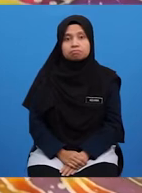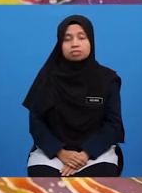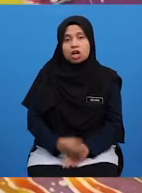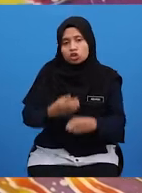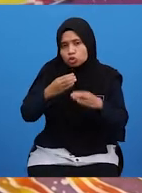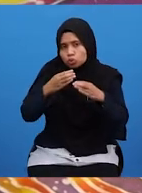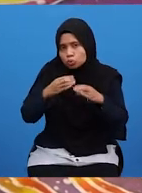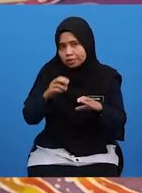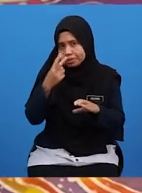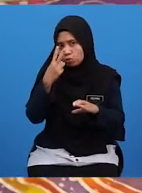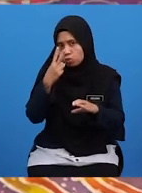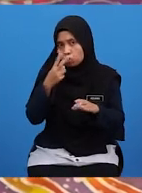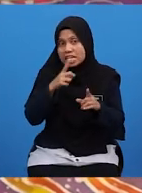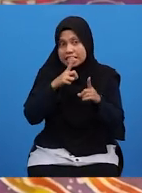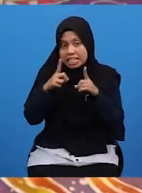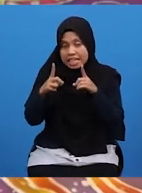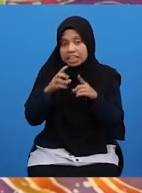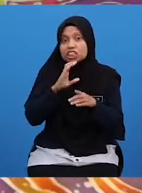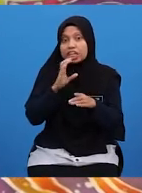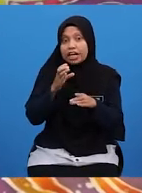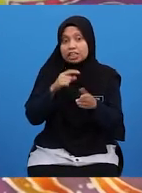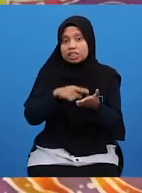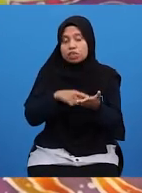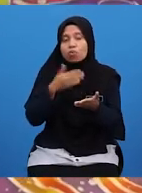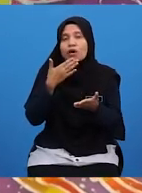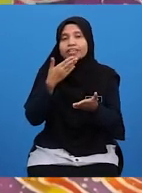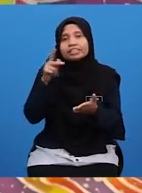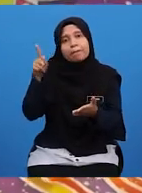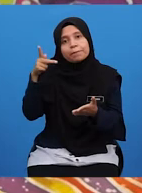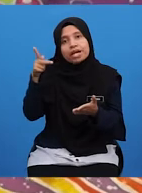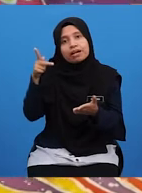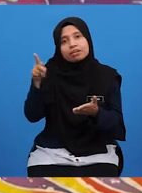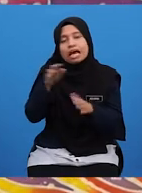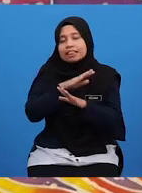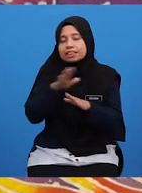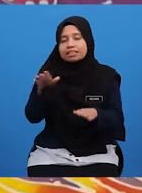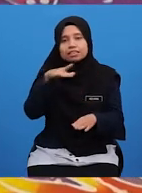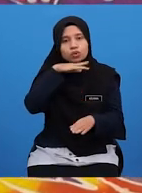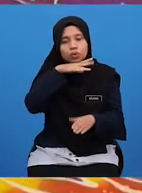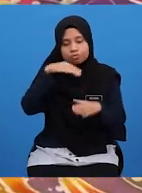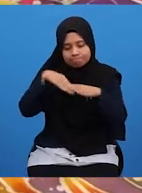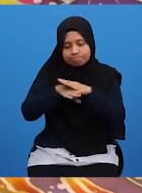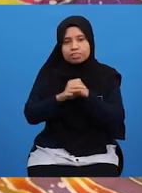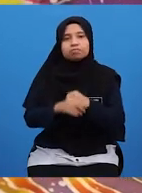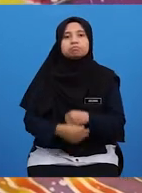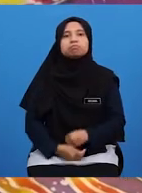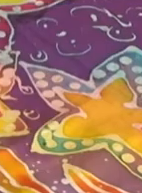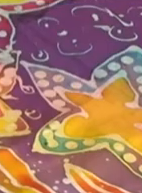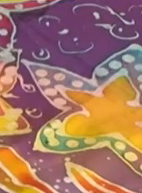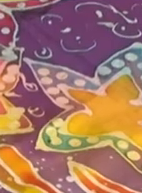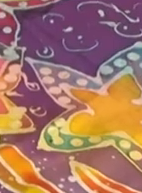Cuba perhatikan, lilin cair ini berwarna perang dan tiada kesan habuk atau kotoran di dalamnya.